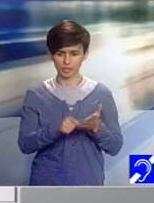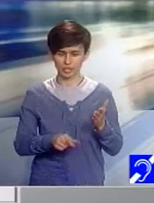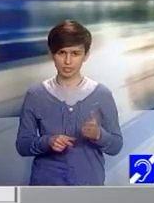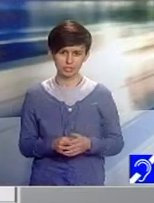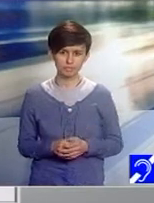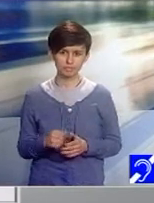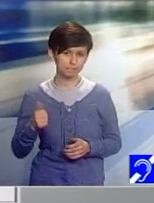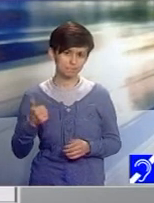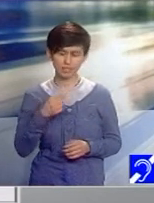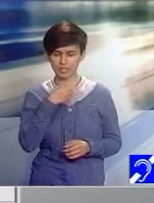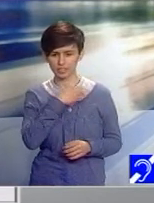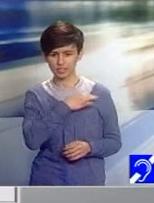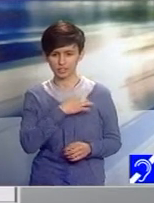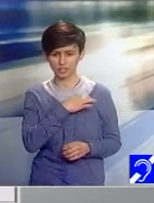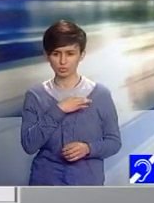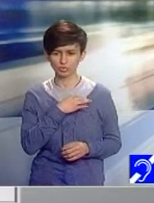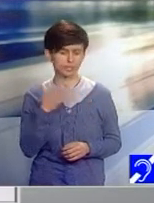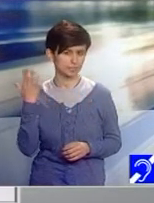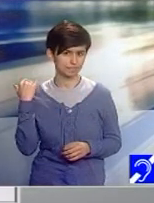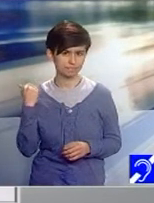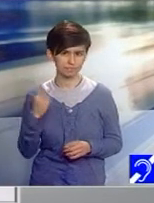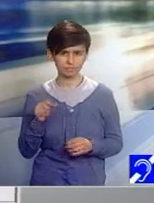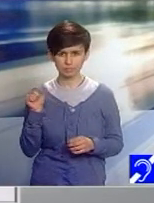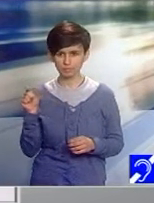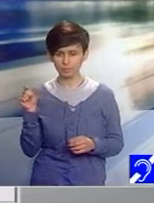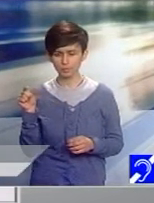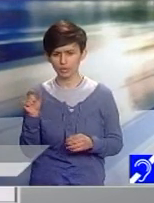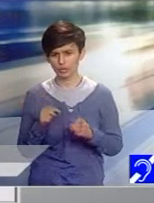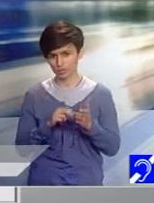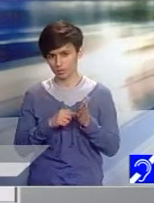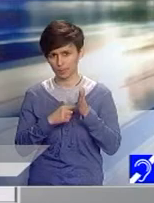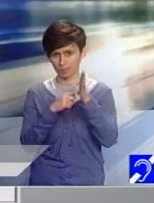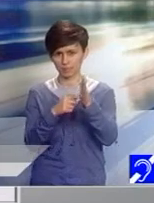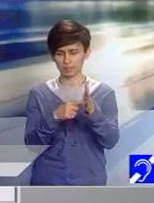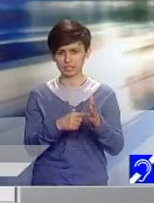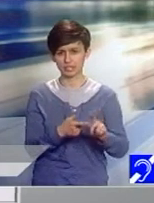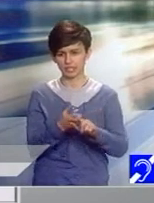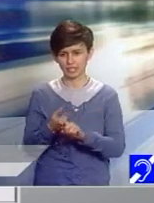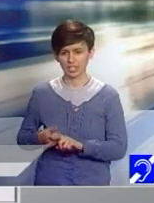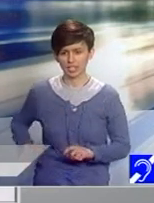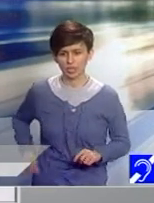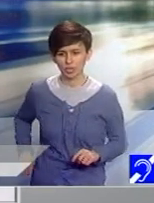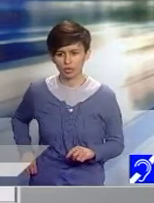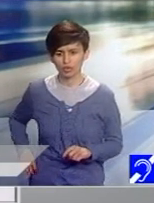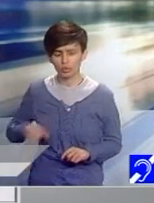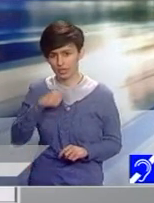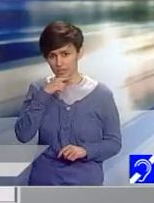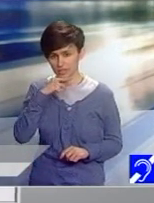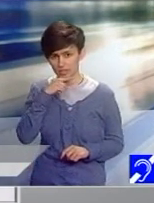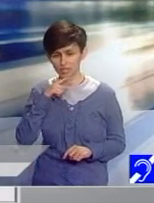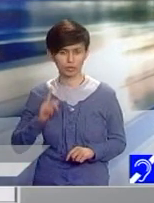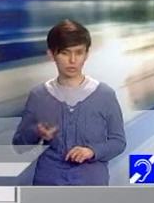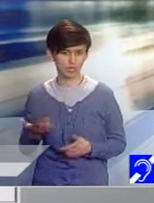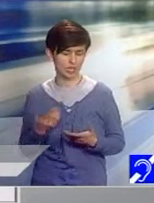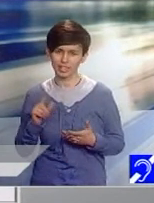dintre studente a avut o scurtă prezentare despre o femeie rusă care nu este